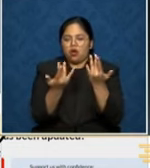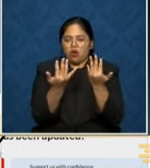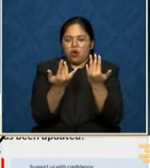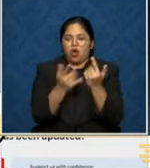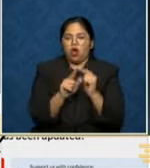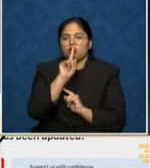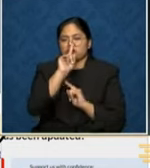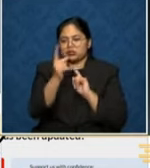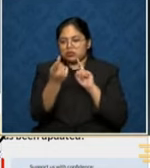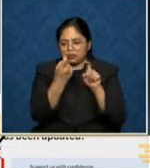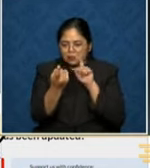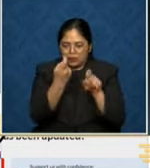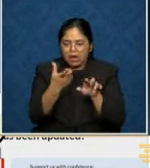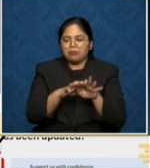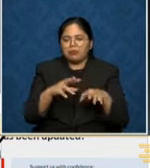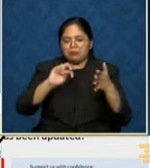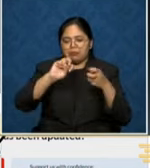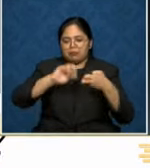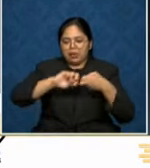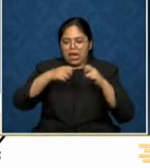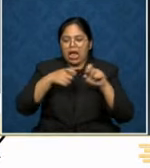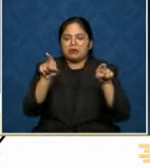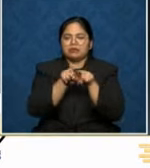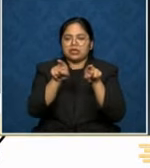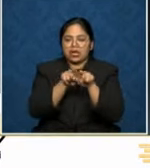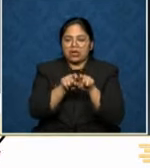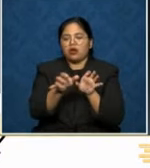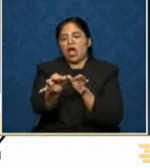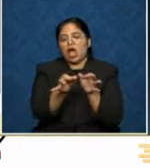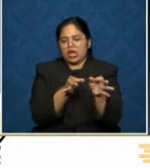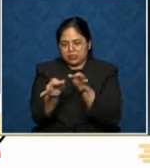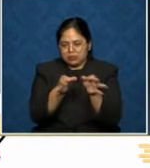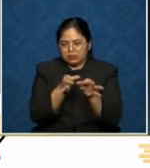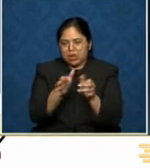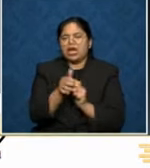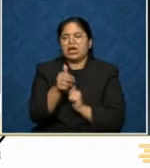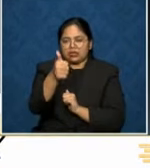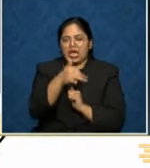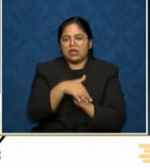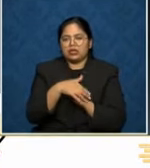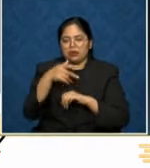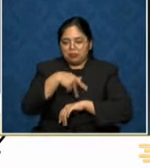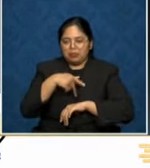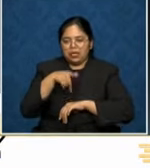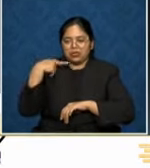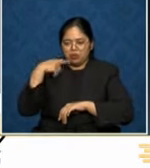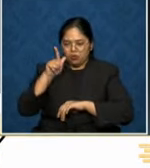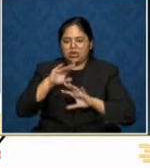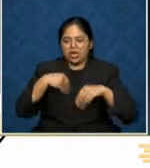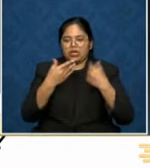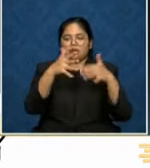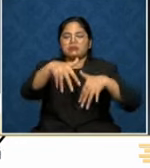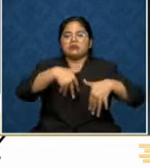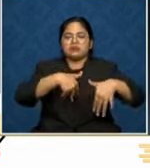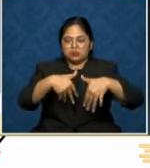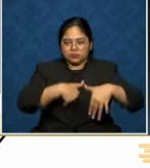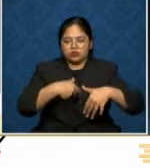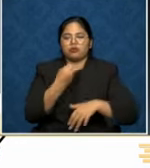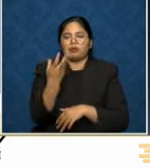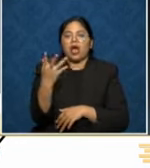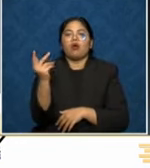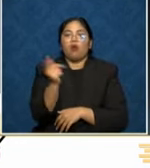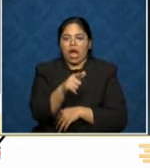ซักถามในปัญหาเดียวกันก่อนแล้วค่อยเริ่มทยอยชี้แจงก็ได้นะคะดิฉันคิดว่าน่าจะเป็นประโยชน์กับพี่น้องประชาชนค่ะเรามาดูกัน